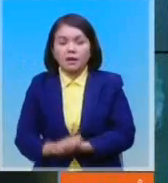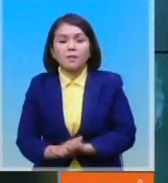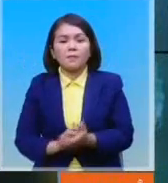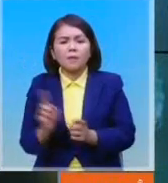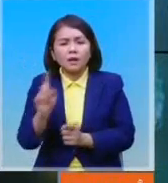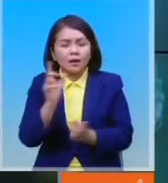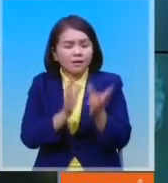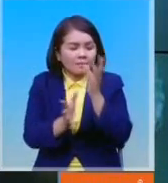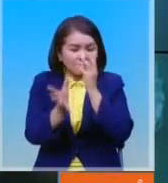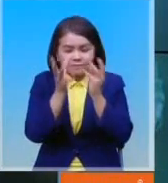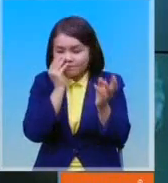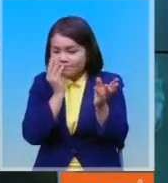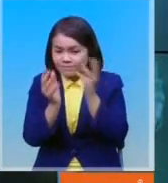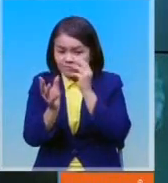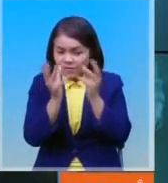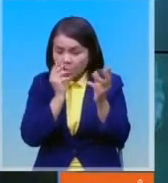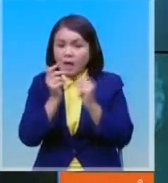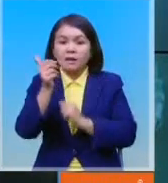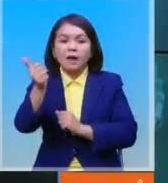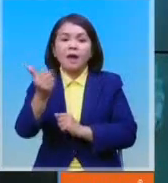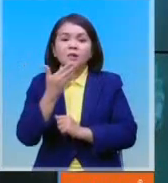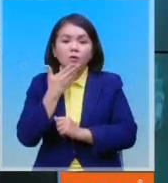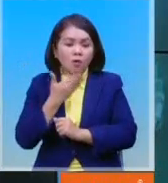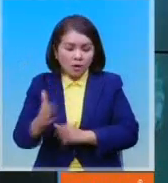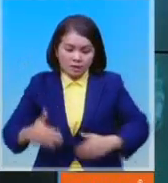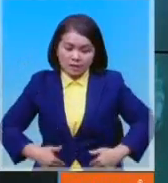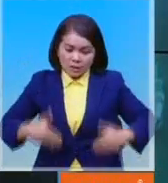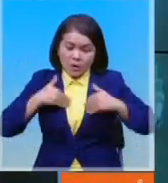ชมคะเราสามารถที่จะเรียนรู้ได้ตลอดชีวิตแล้วการเรียนรู้มีหลากหลายรูปแบบเมื่อสักครู่นี้